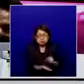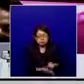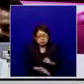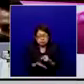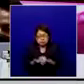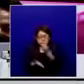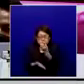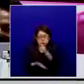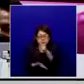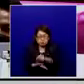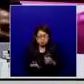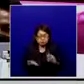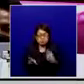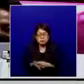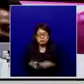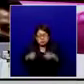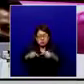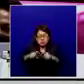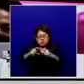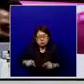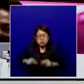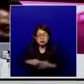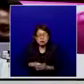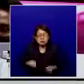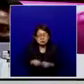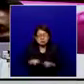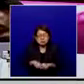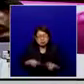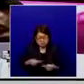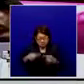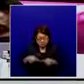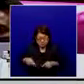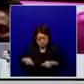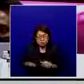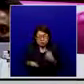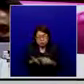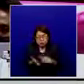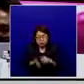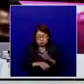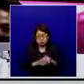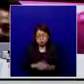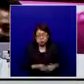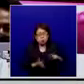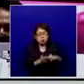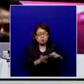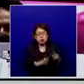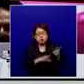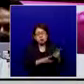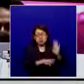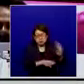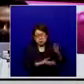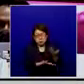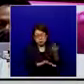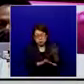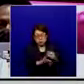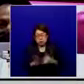ำประกันก็ไม่ต้องนี่คือพฤติกรรมเจ้าสัวที่เอาเงินเหล่านี้จากวิธีง่ายๆโดยไม่มีหลัก